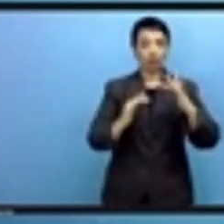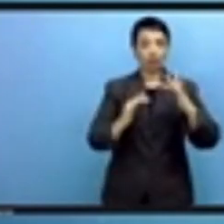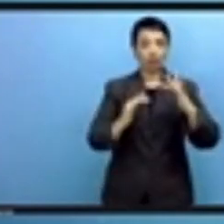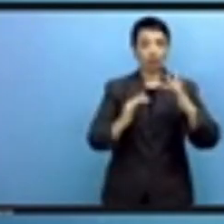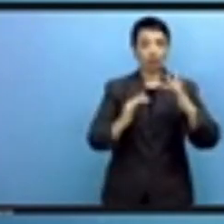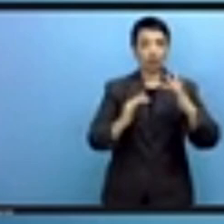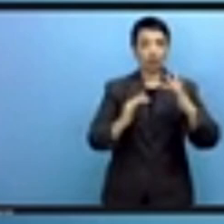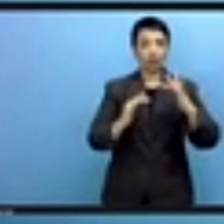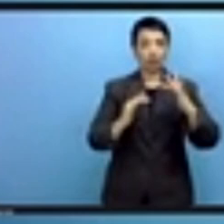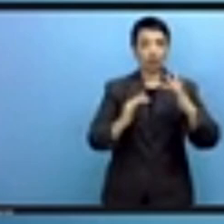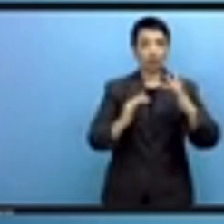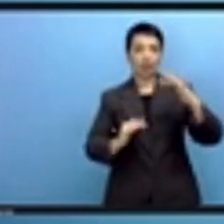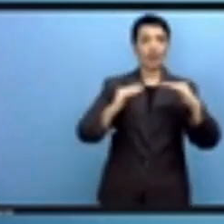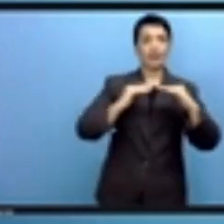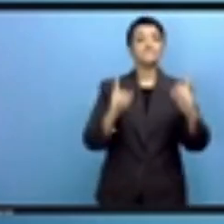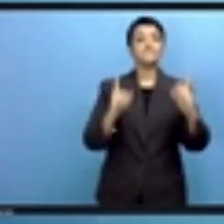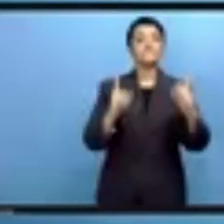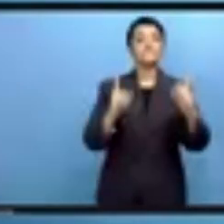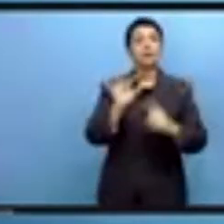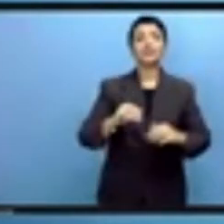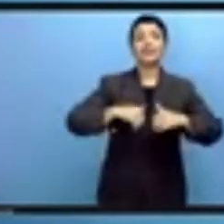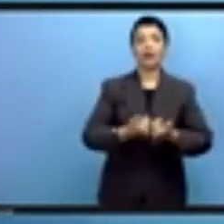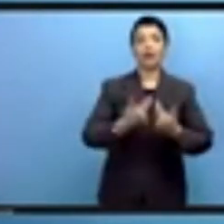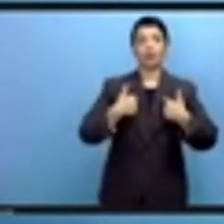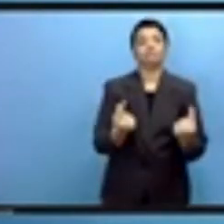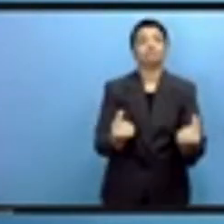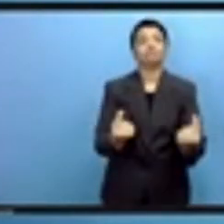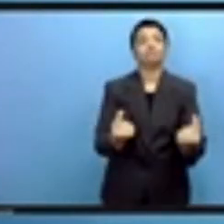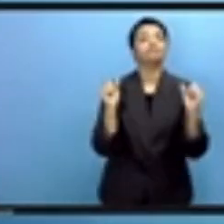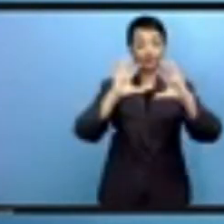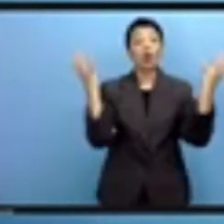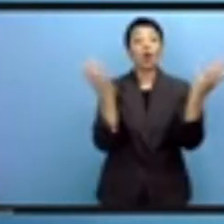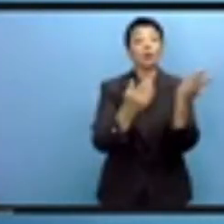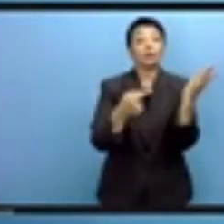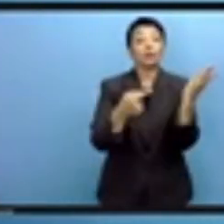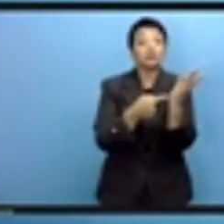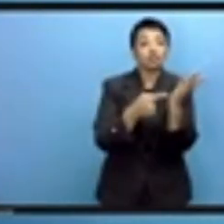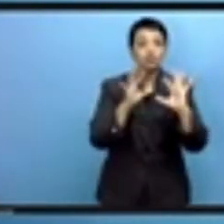我们该怎样去应对这些机遇，怎样抓住这些挑战呢？